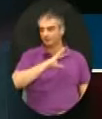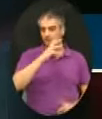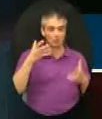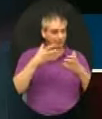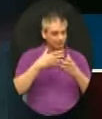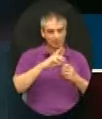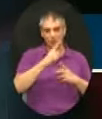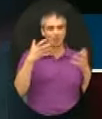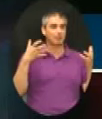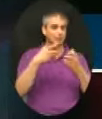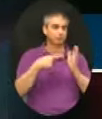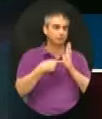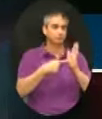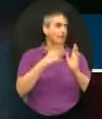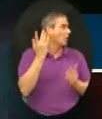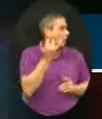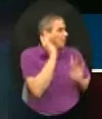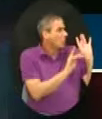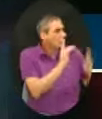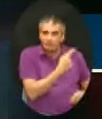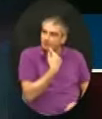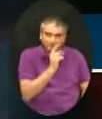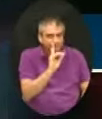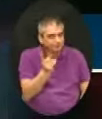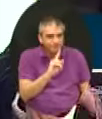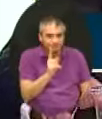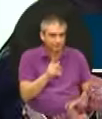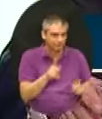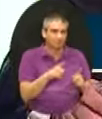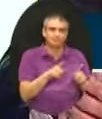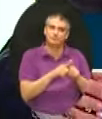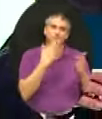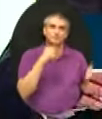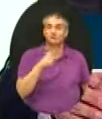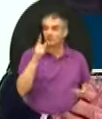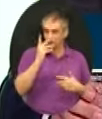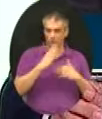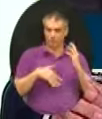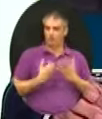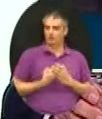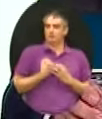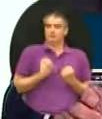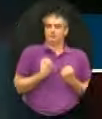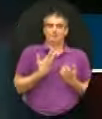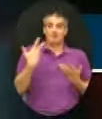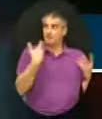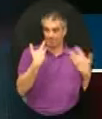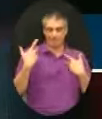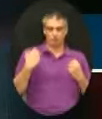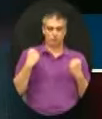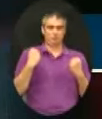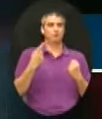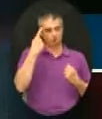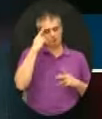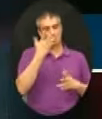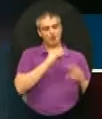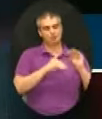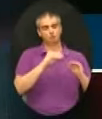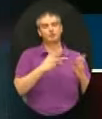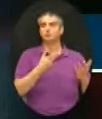שלו, לכל כינוס שלו, תוקפים אותו כל רגע, מה זה? כמו בארץ, גם כן. אבל הוא נבנה מהמתקפות האלה. הוא יודע איך להשתמש